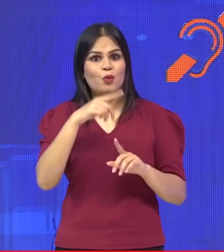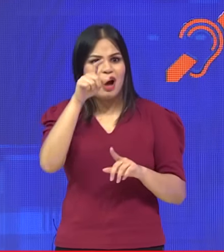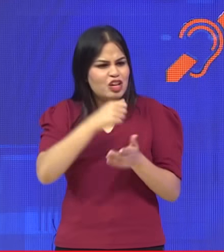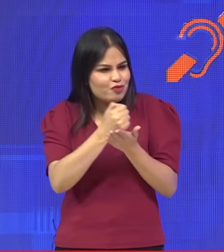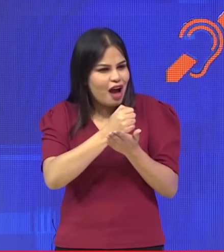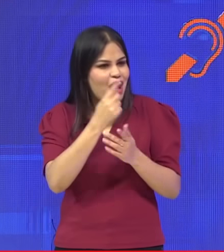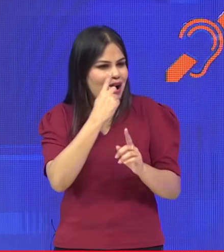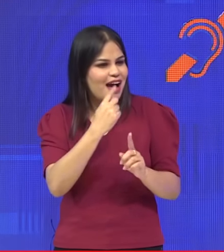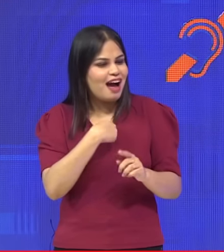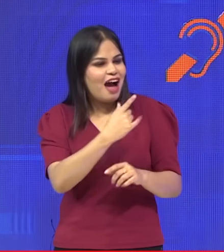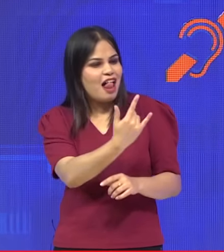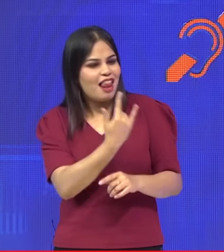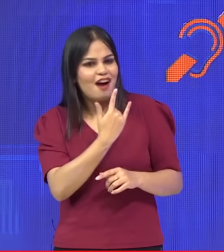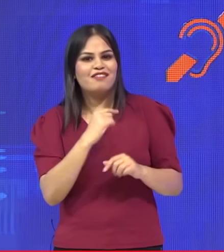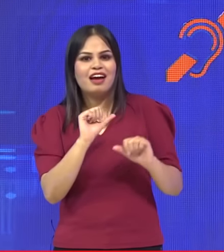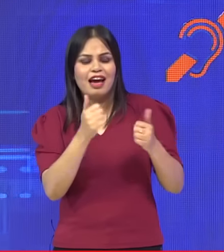भाई बुला रही है